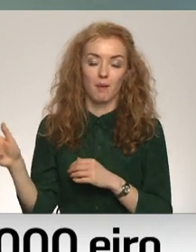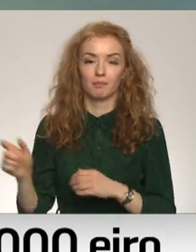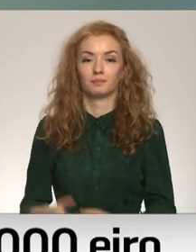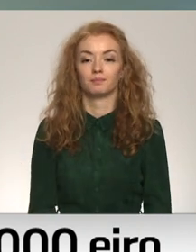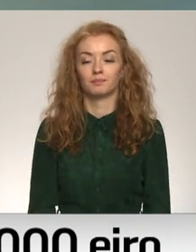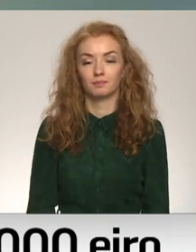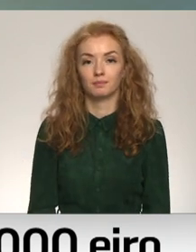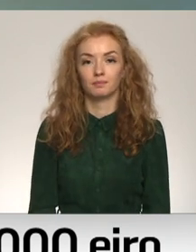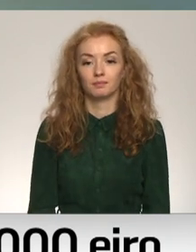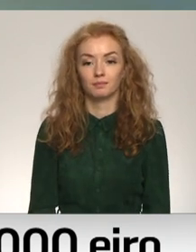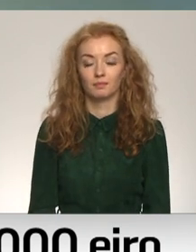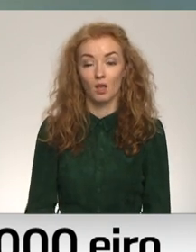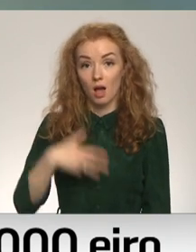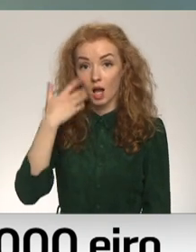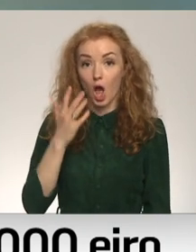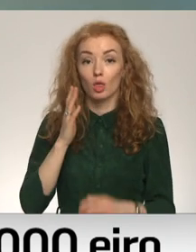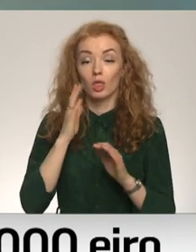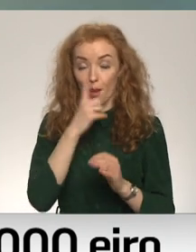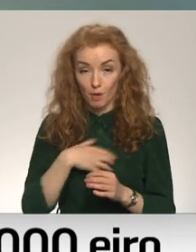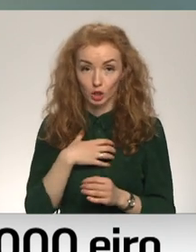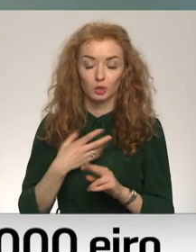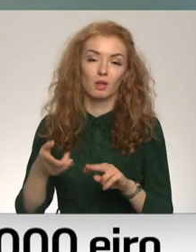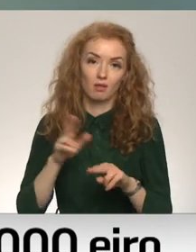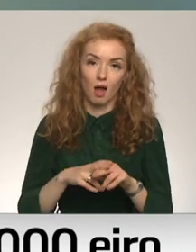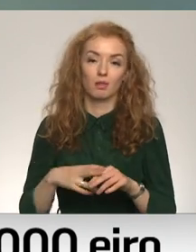tad tajā brīdī, kad būs vajadzīga tā palīdzība, tad tas tiks arī sniegts.